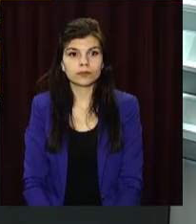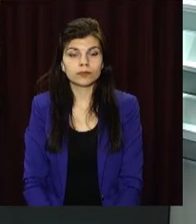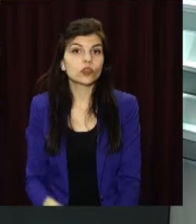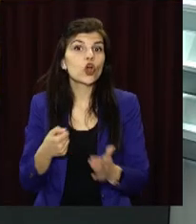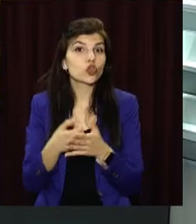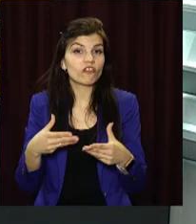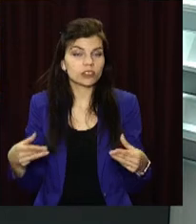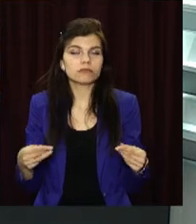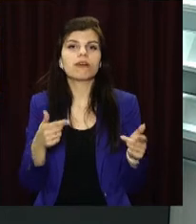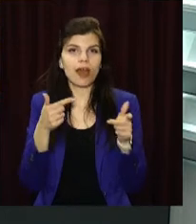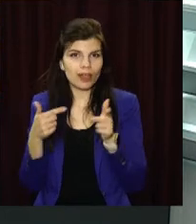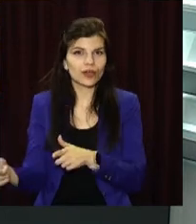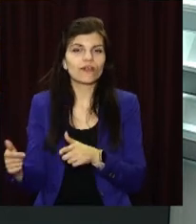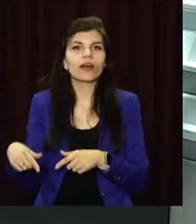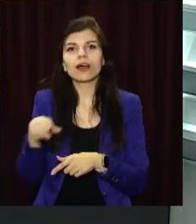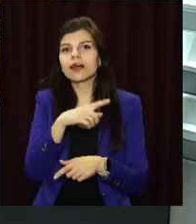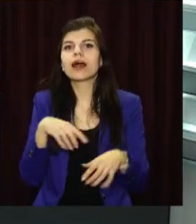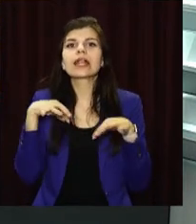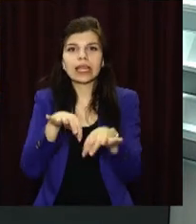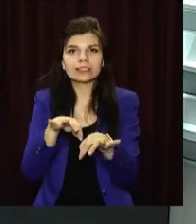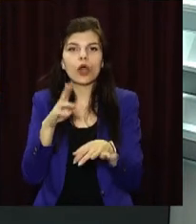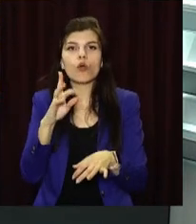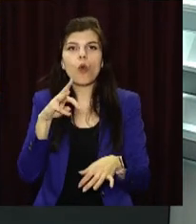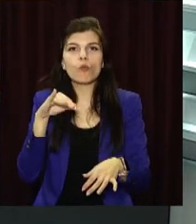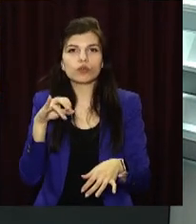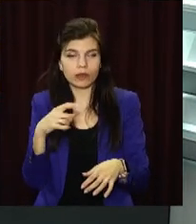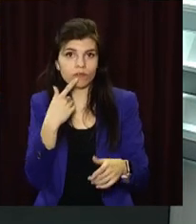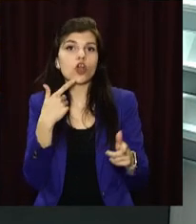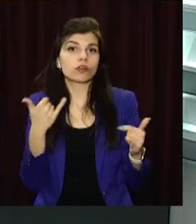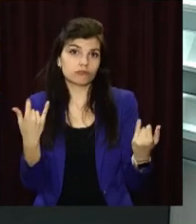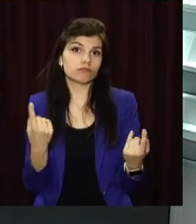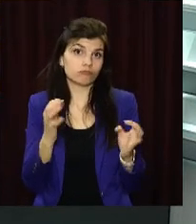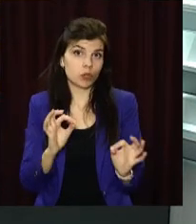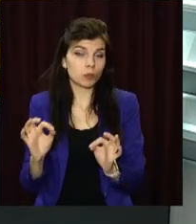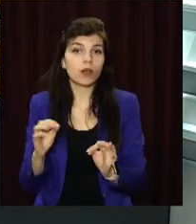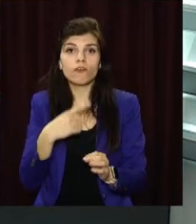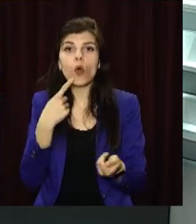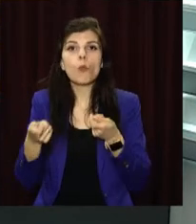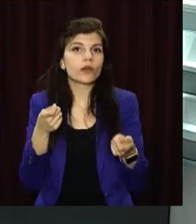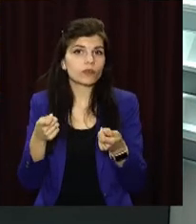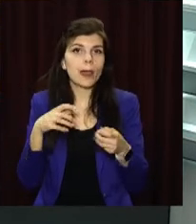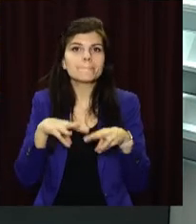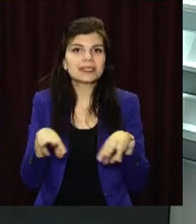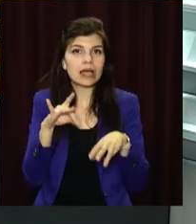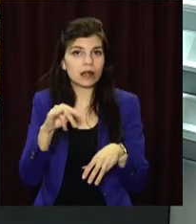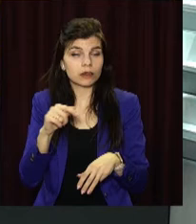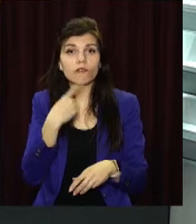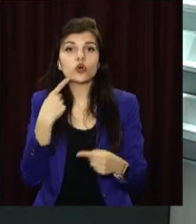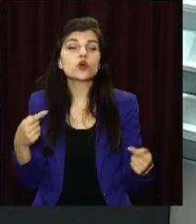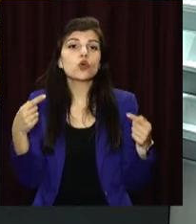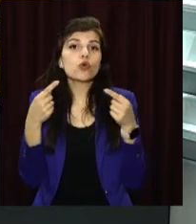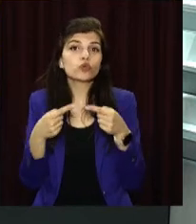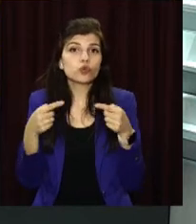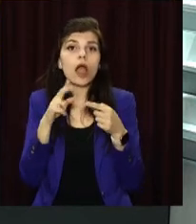До весни готові. Комунальний транспорт Кам'янського працює у звичному режимі, кажуть у профільному управлінні міськради. Поточний